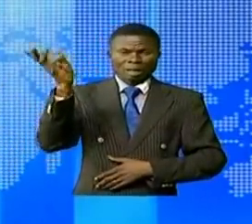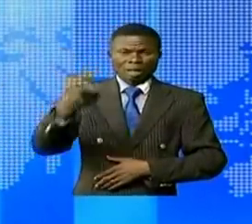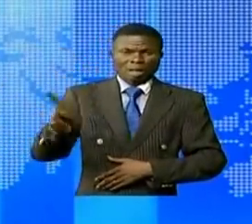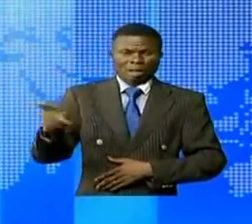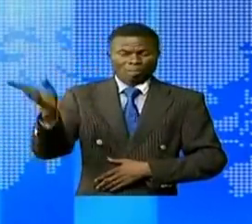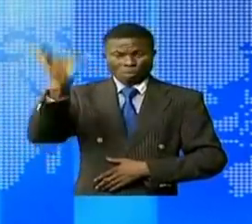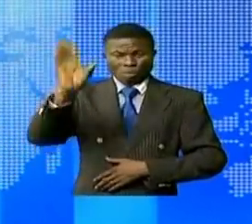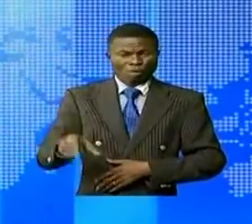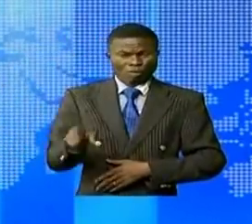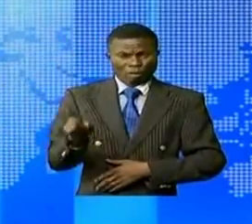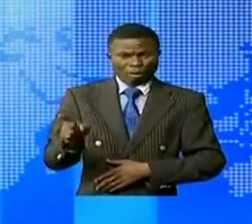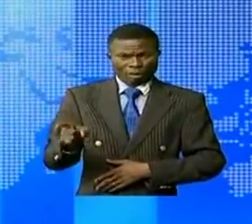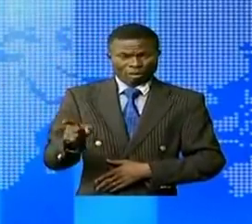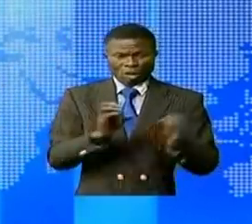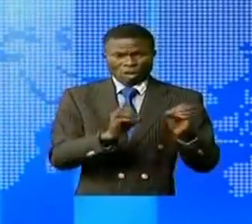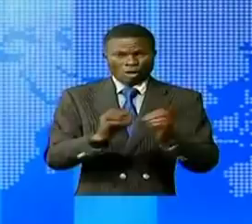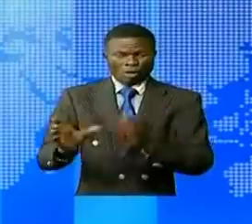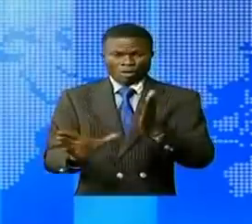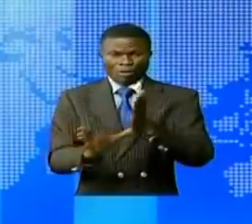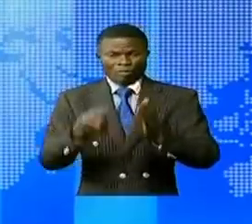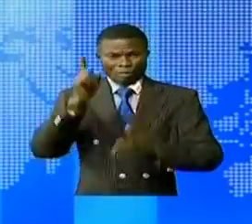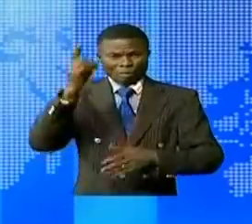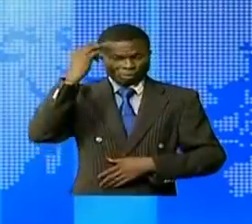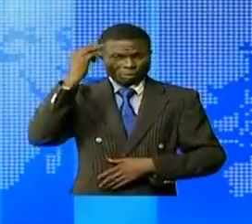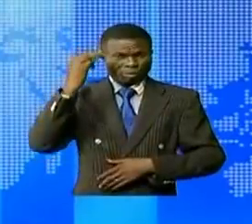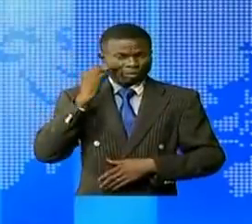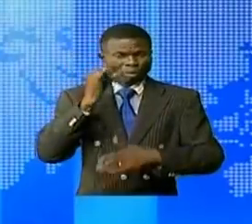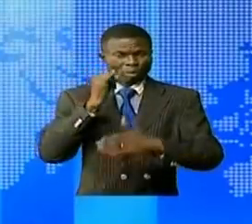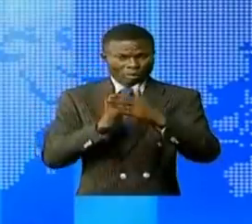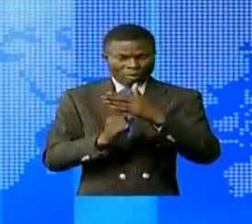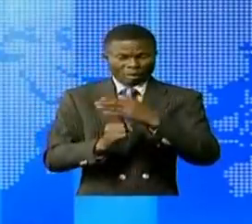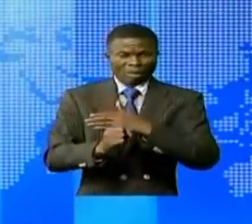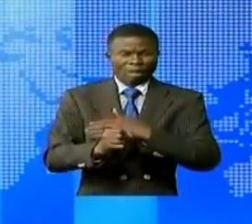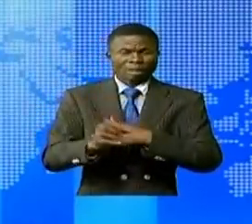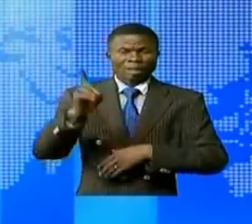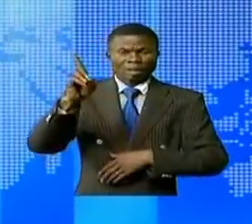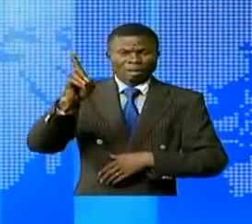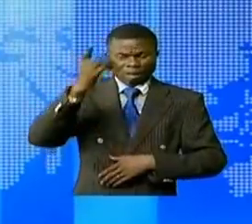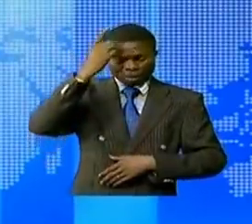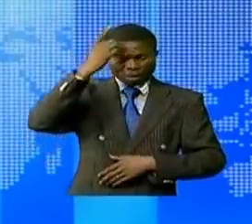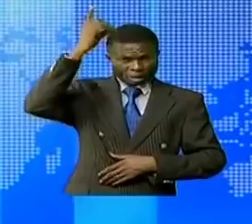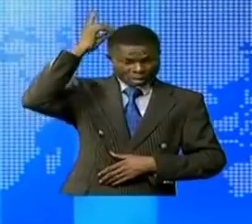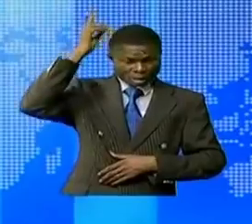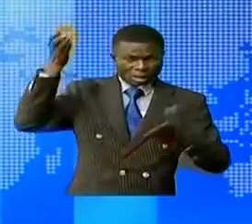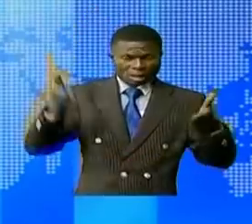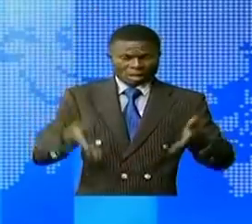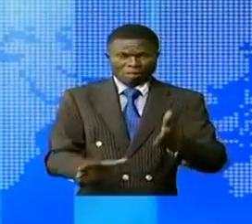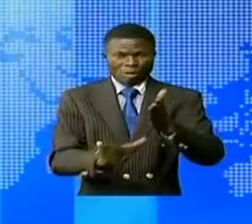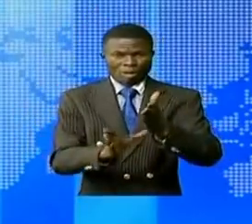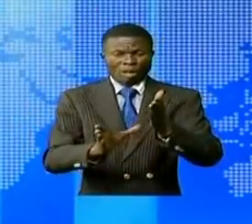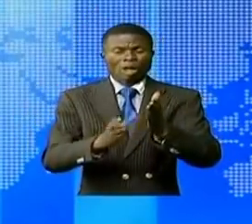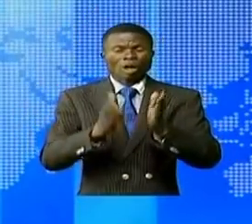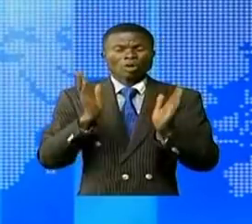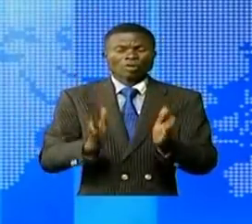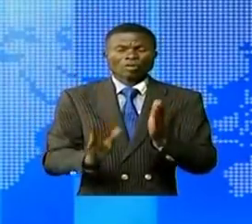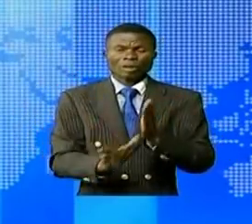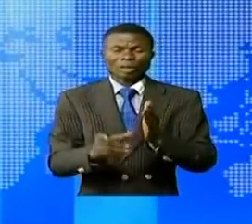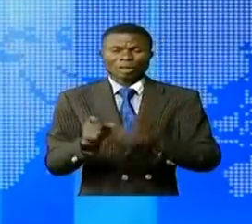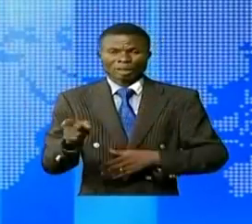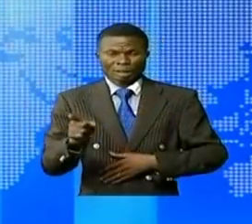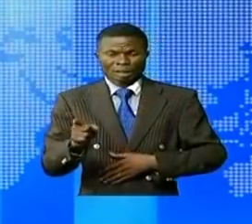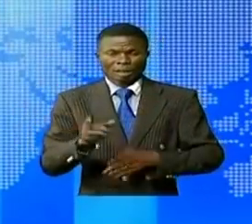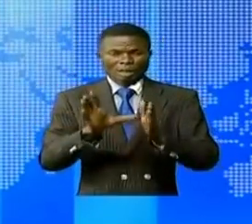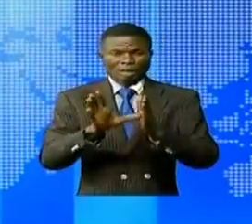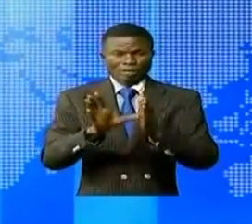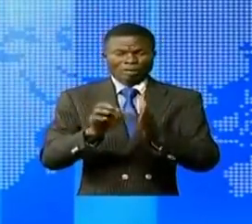Congo central, présidé par le vice-premier ministre de l'Intérieur Daniel Asselo, en présence du gouverneur intérimaire Justin Luemba. C'est un reportage de